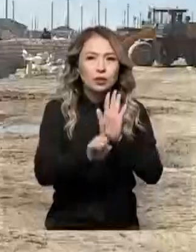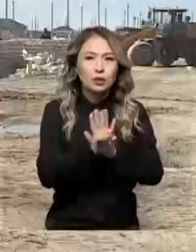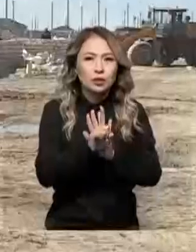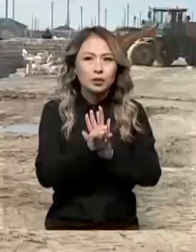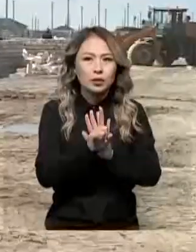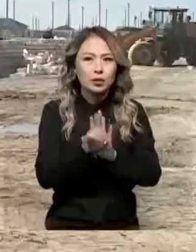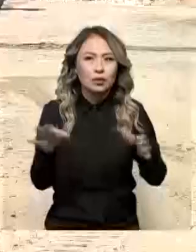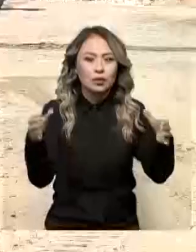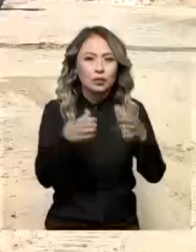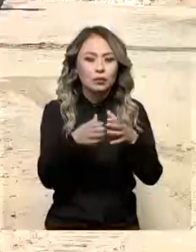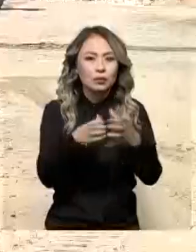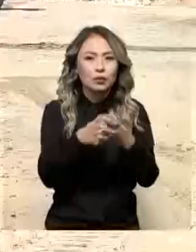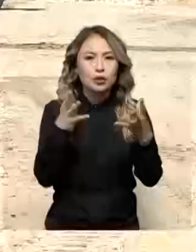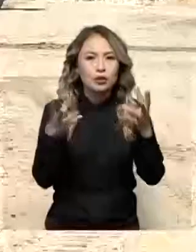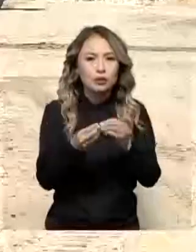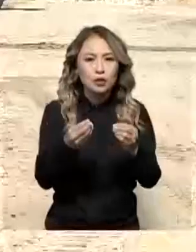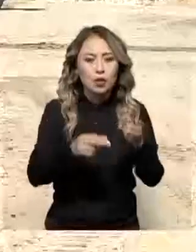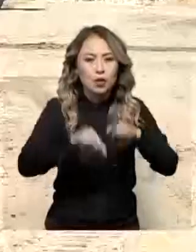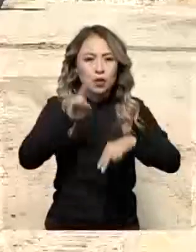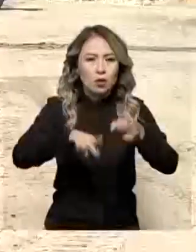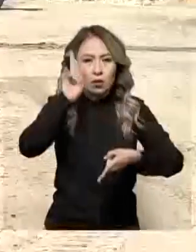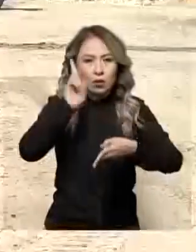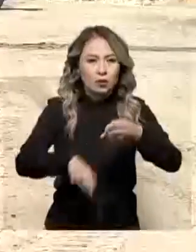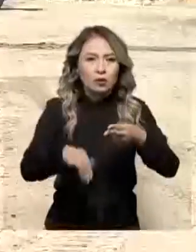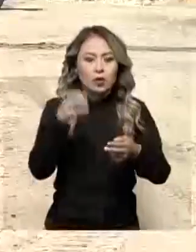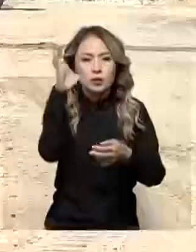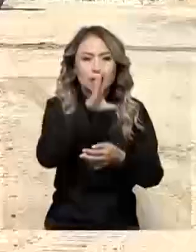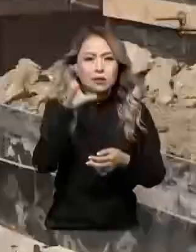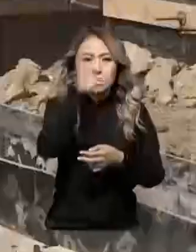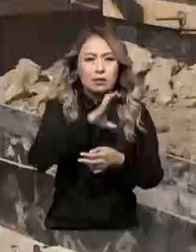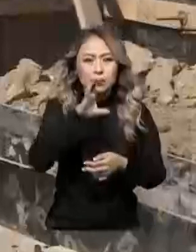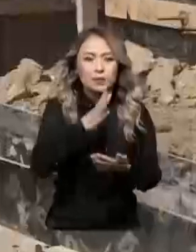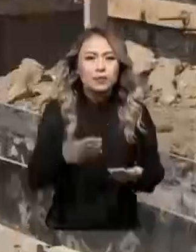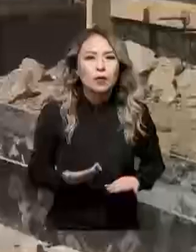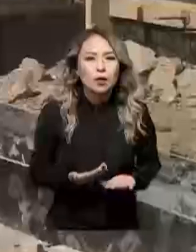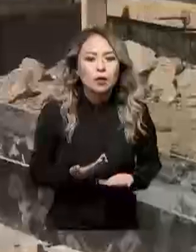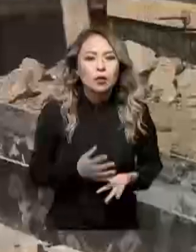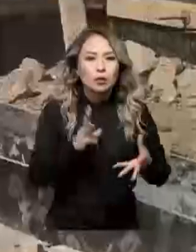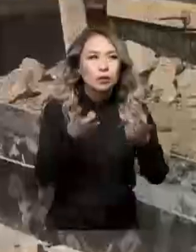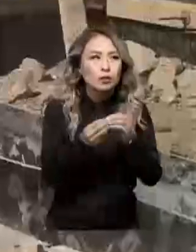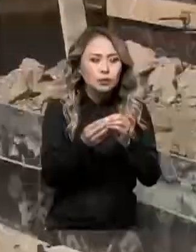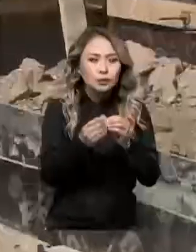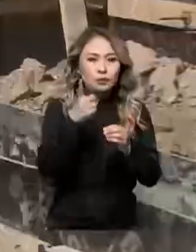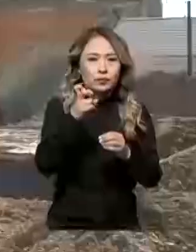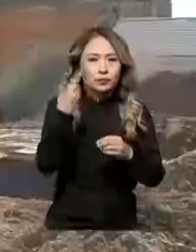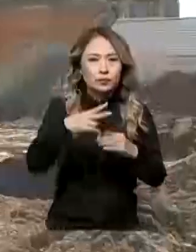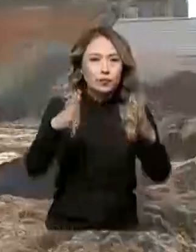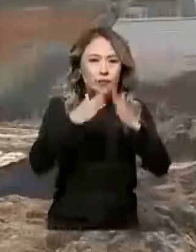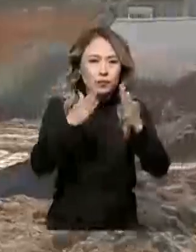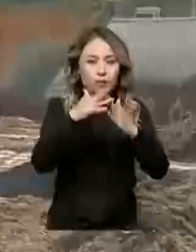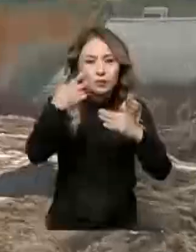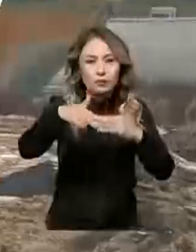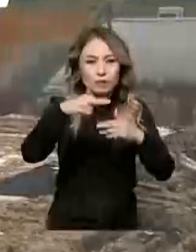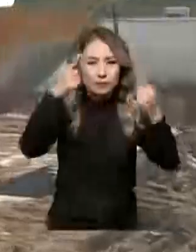тасқалау жұмыстары жалғасуда. Жалпы құрылыстың аяқталу мерзімі 42 айына жоспарланып отыр. Әзірге құрылыс алаңында 120-дай жұмысшы мен 30-ға